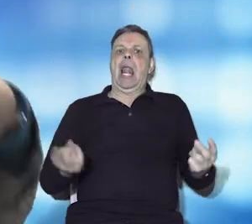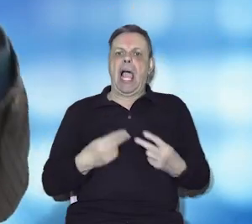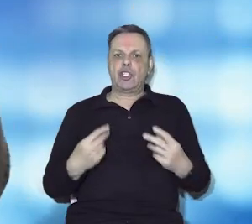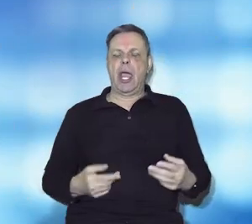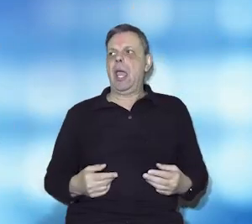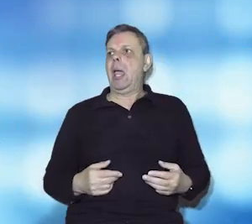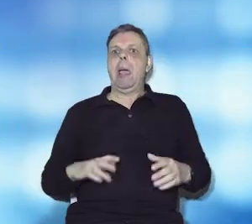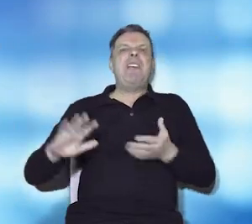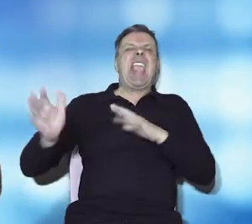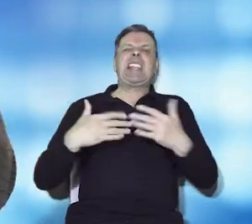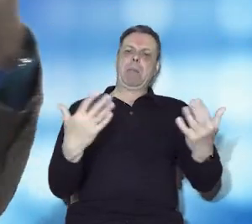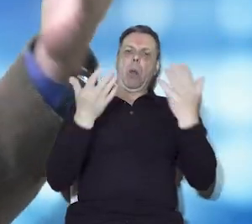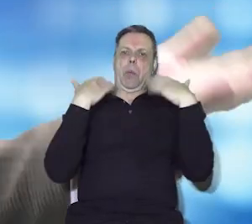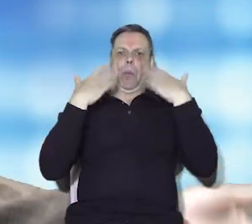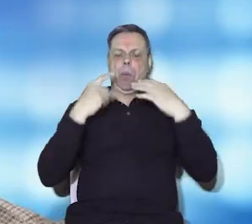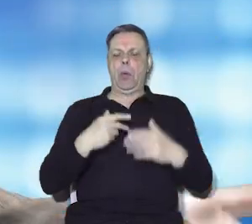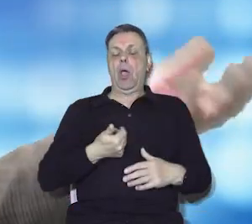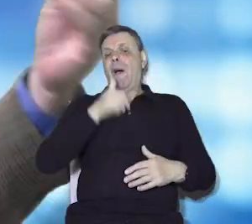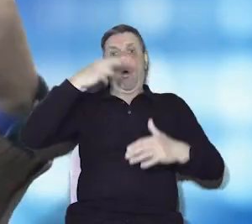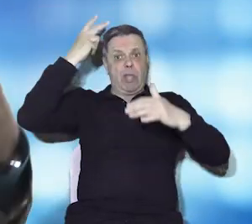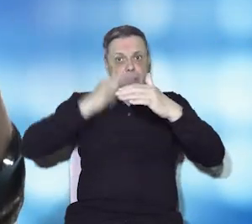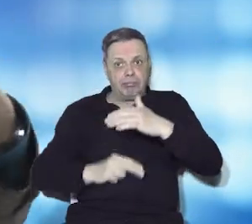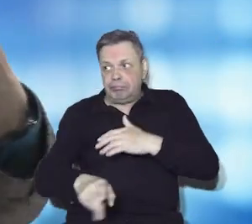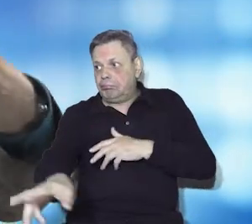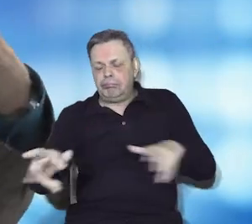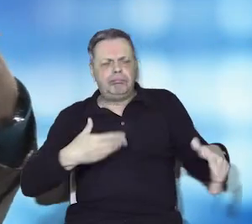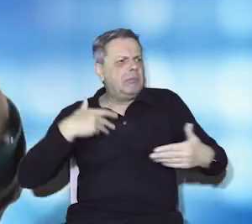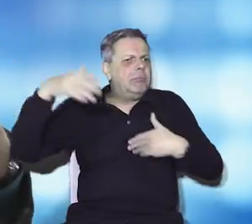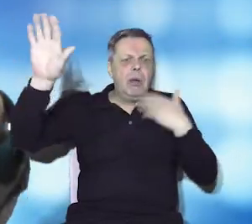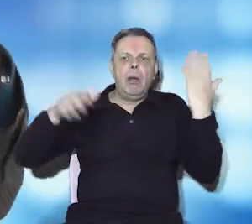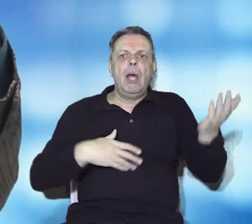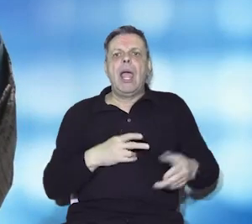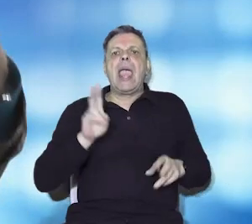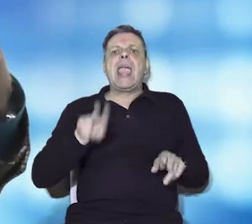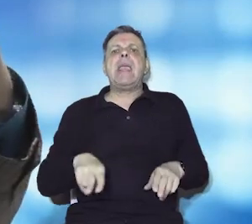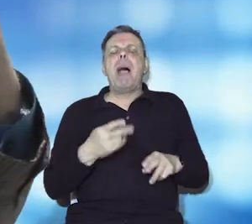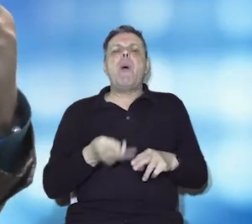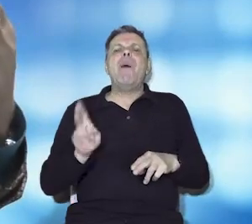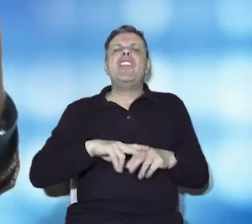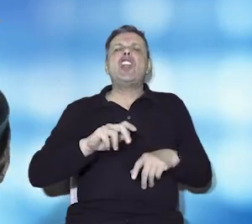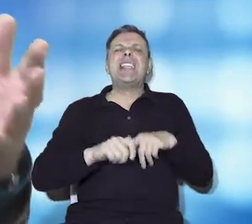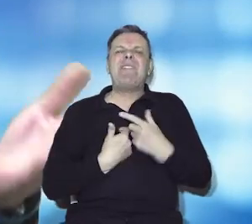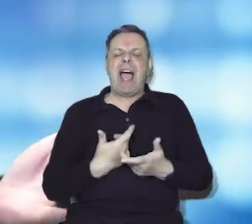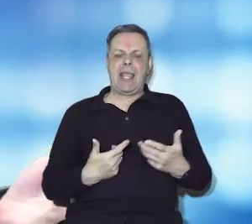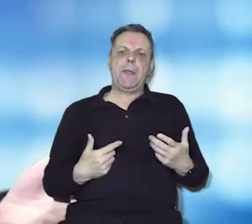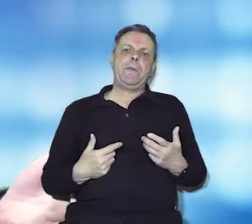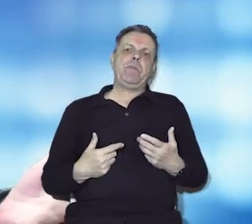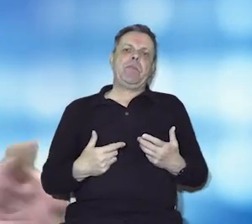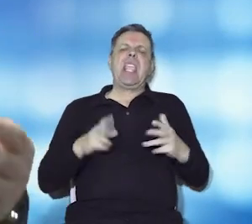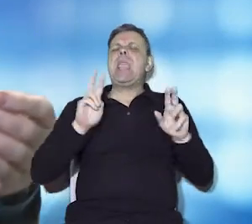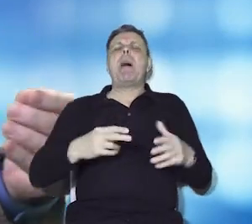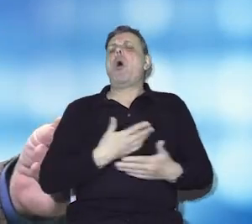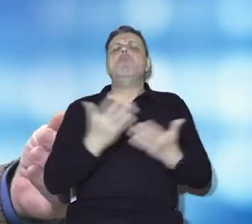malo, odemo u vodu, izađemo vani i tako dalje. Znači imamo više stvari, imamo šta god